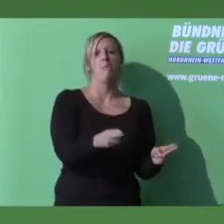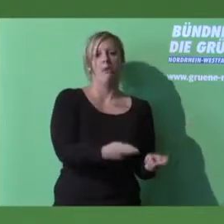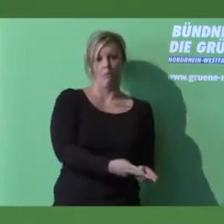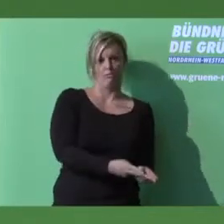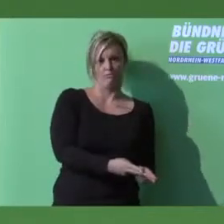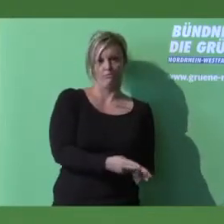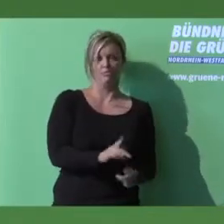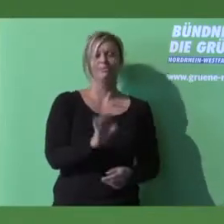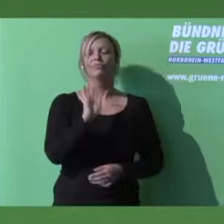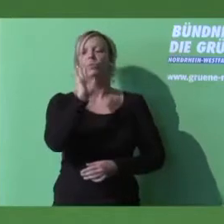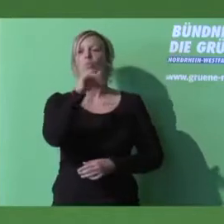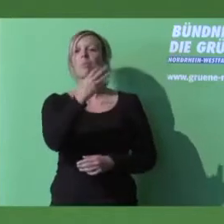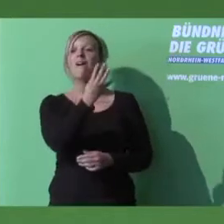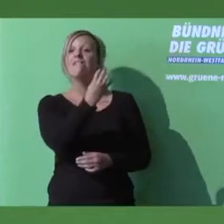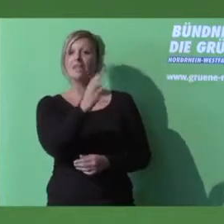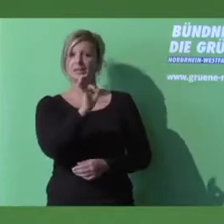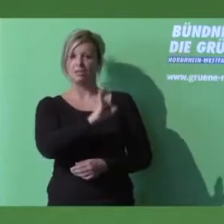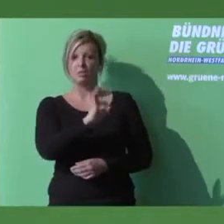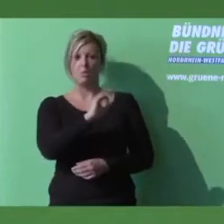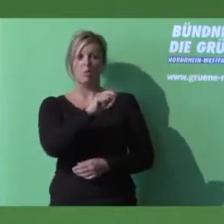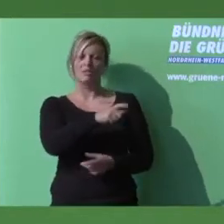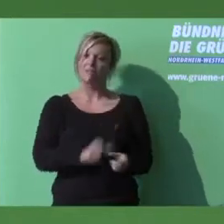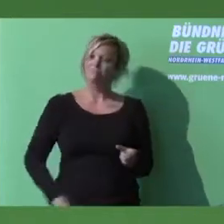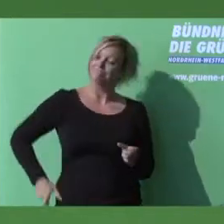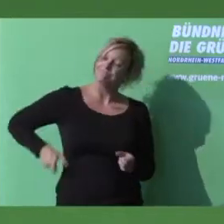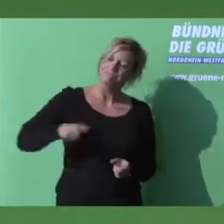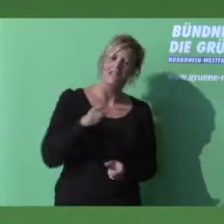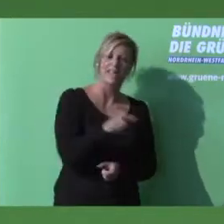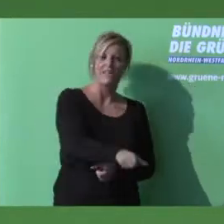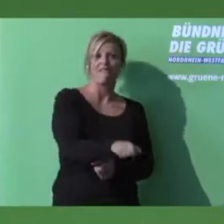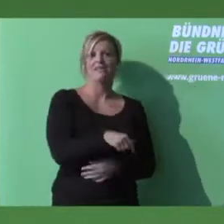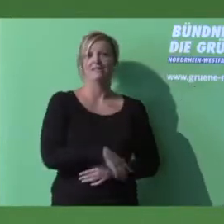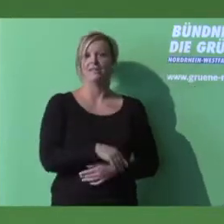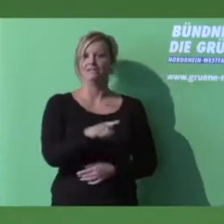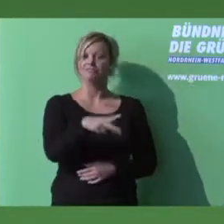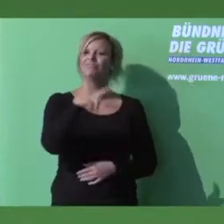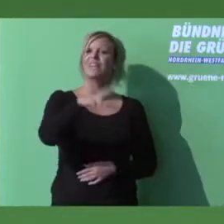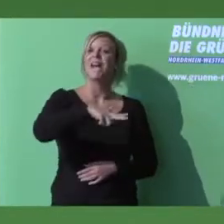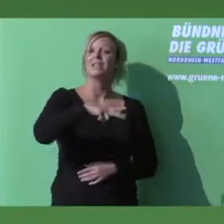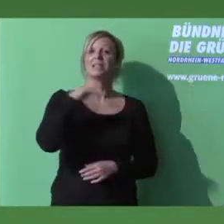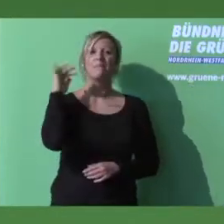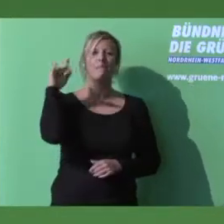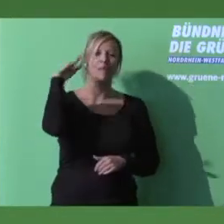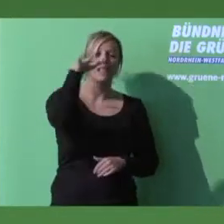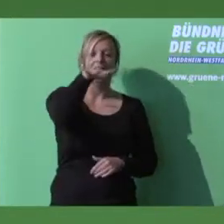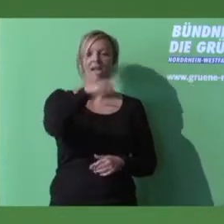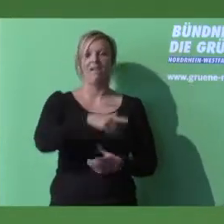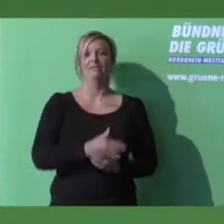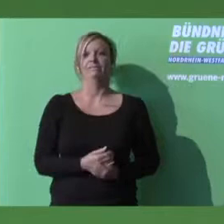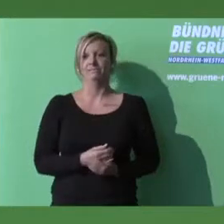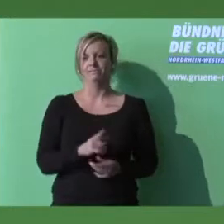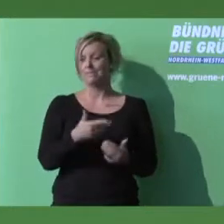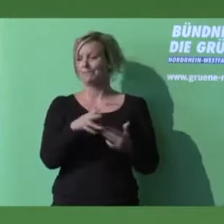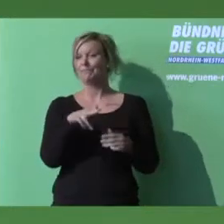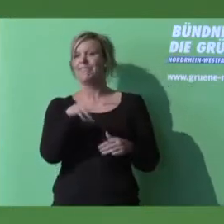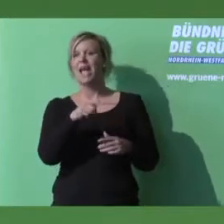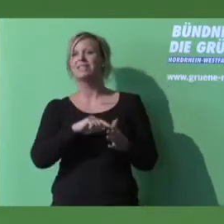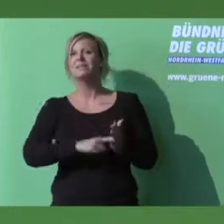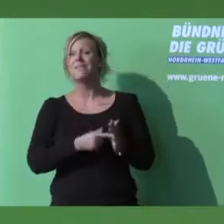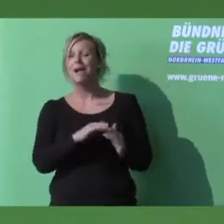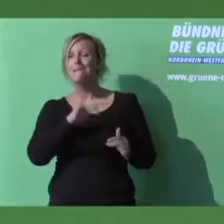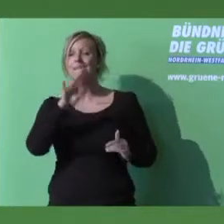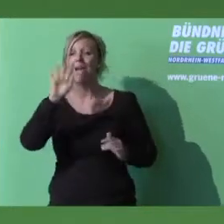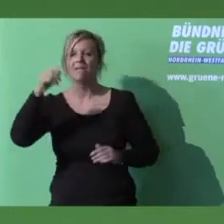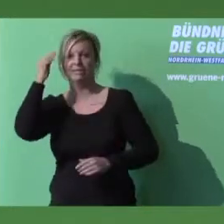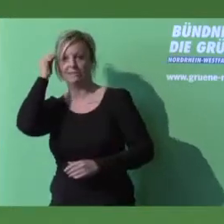über 40% werden investiert. Das sind 13 Milliarden, das 13-fache, was Frau Merkel investieren